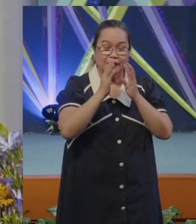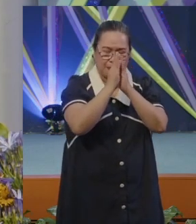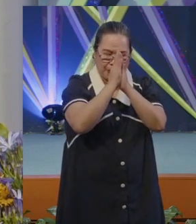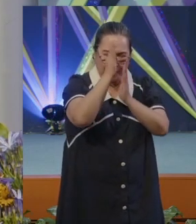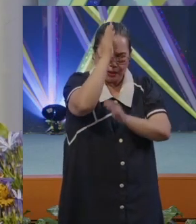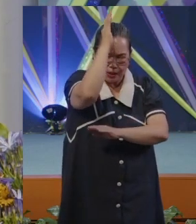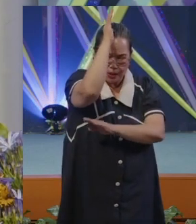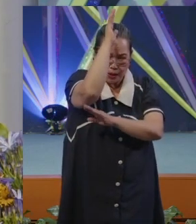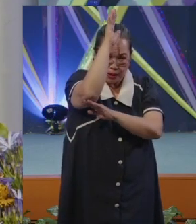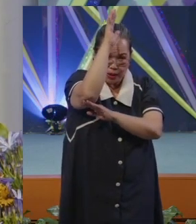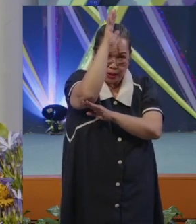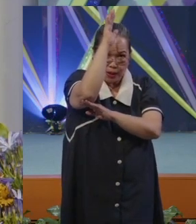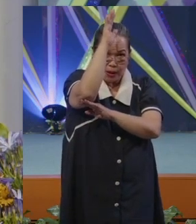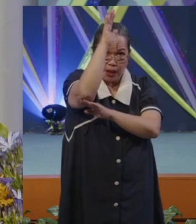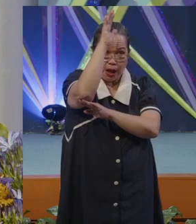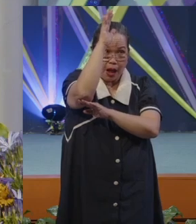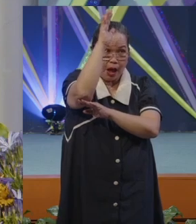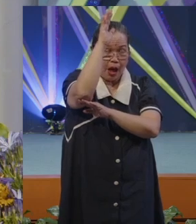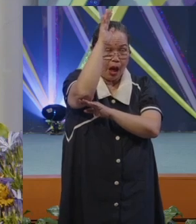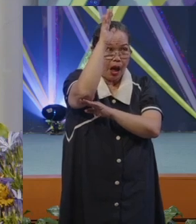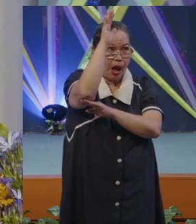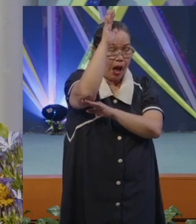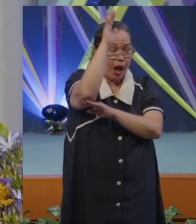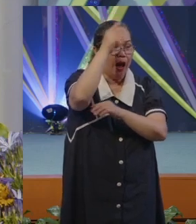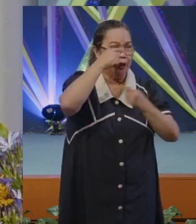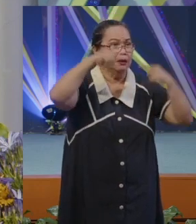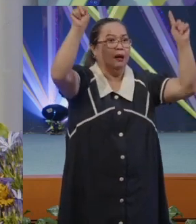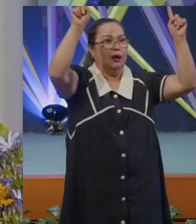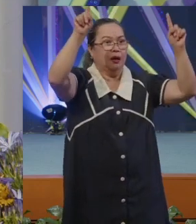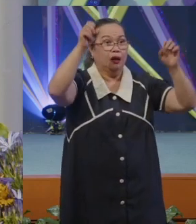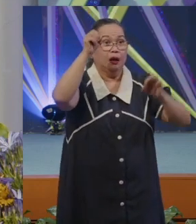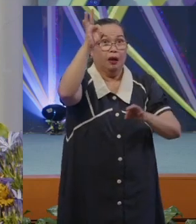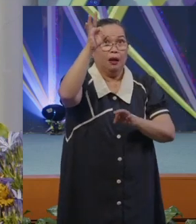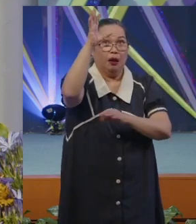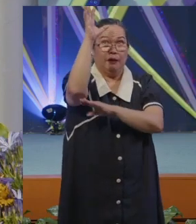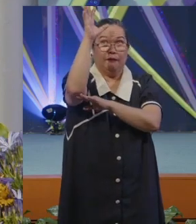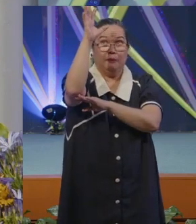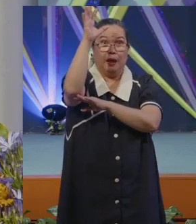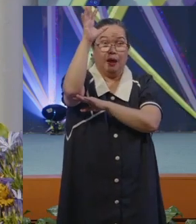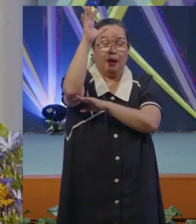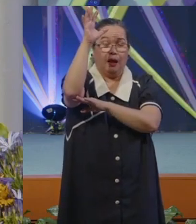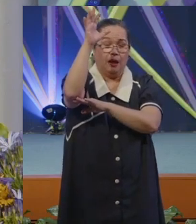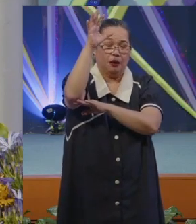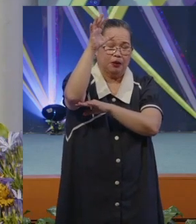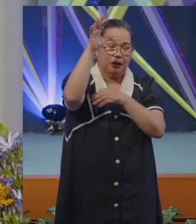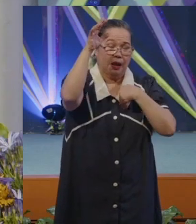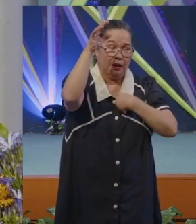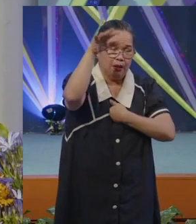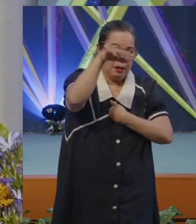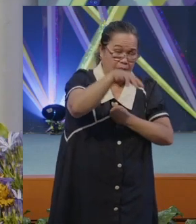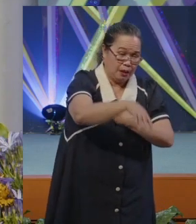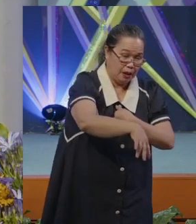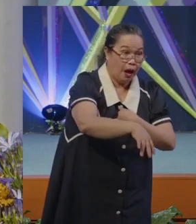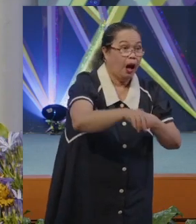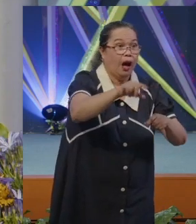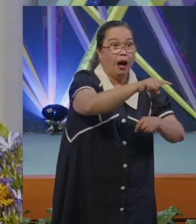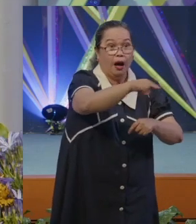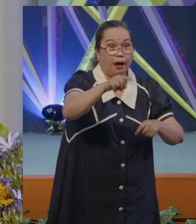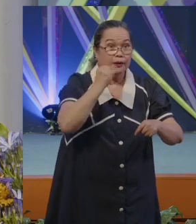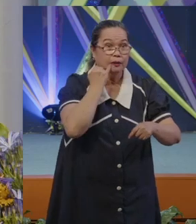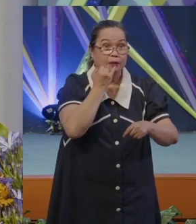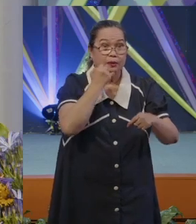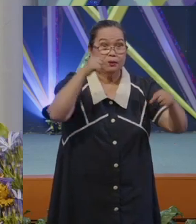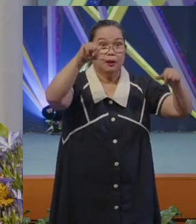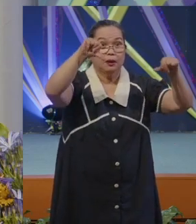sila'y nananalo. Pagka binababa niya, natatalo sila. Kaya tinaas ni Aaron at ni Hur ang kanyang kamay at sila ay